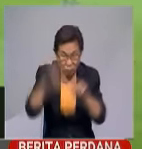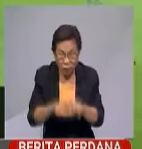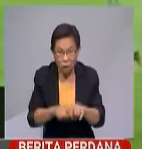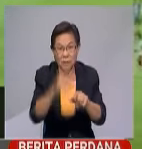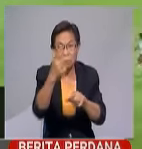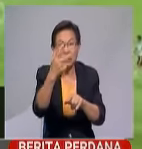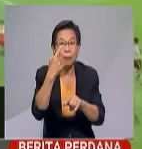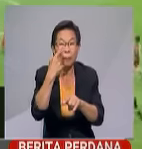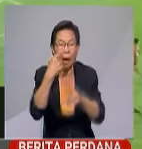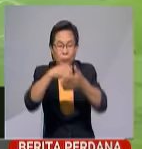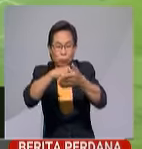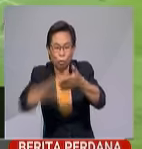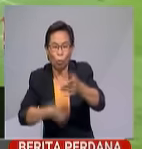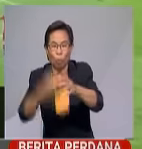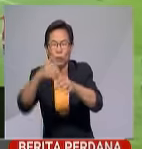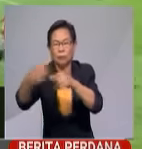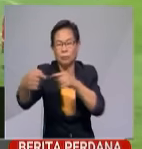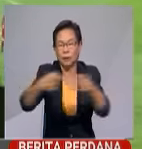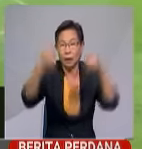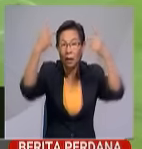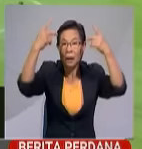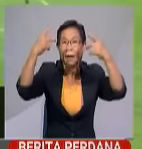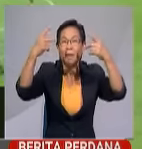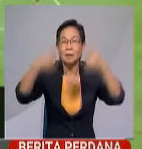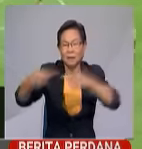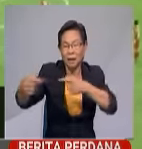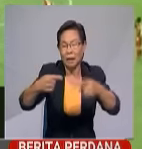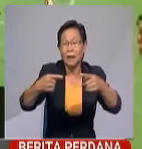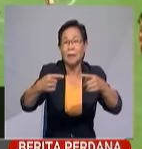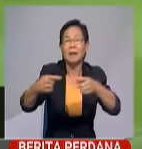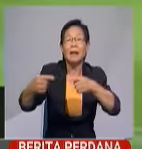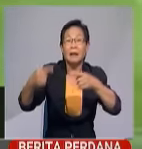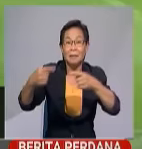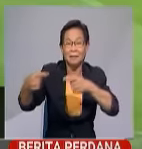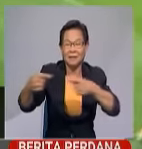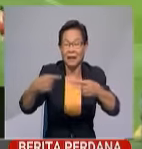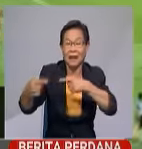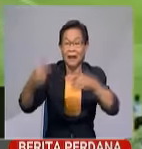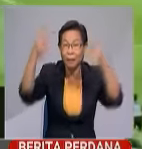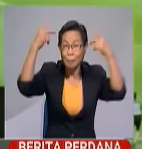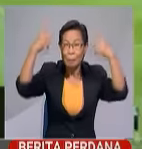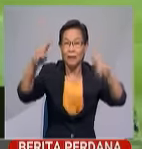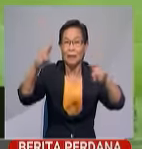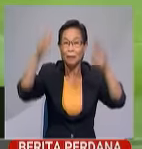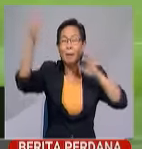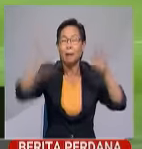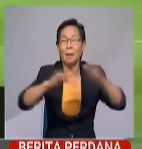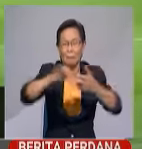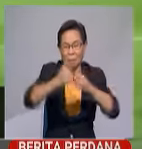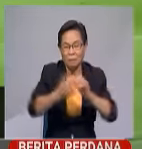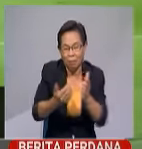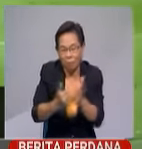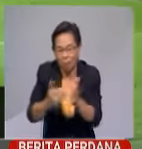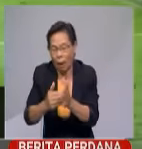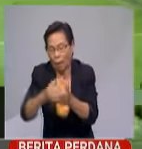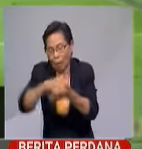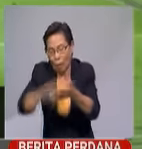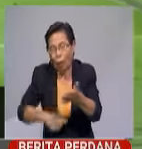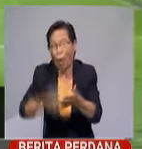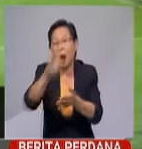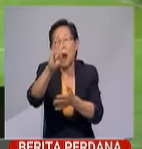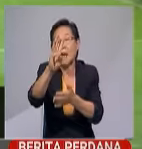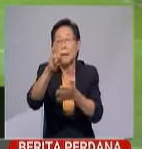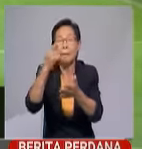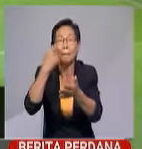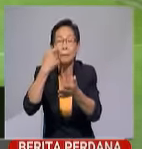mata akan ditolak dalam saingan Liga Malaysia. Seterusnya, pada penghujung bulan Februari, jika masalah berulangan, pemotongan enam mata